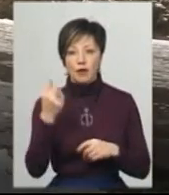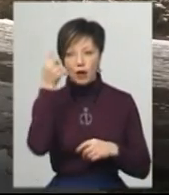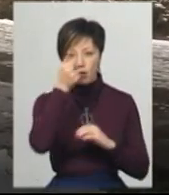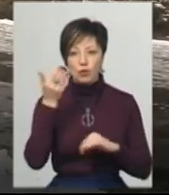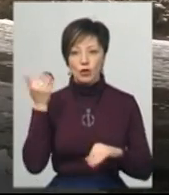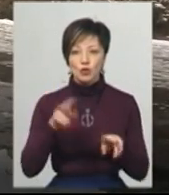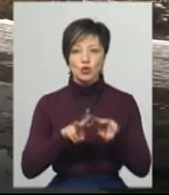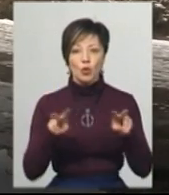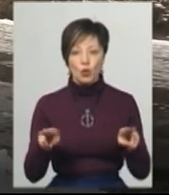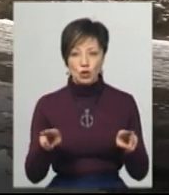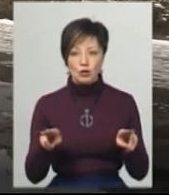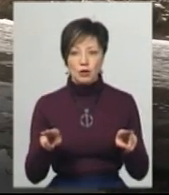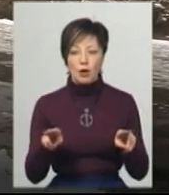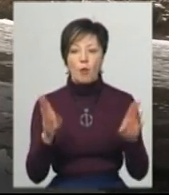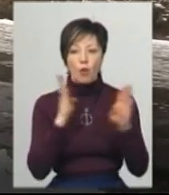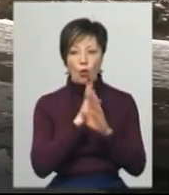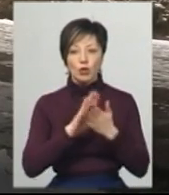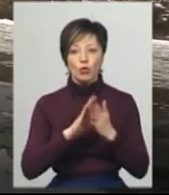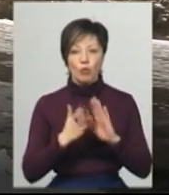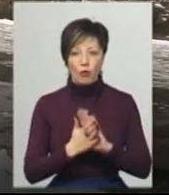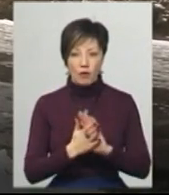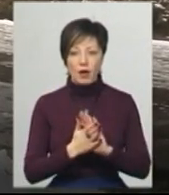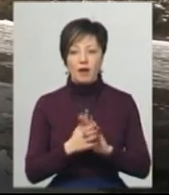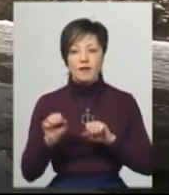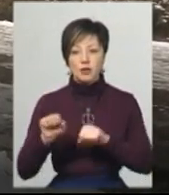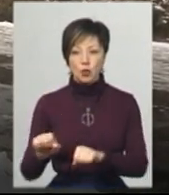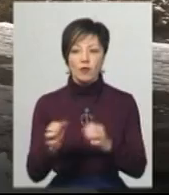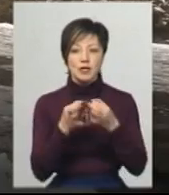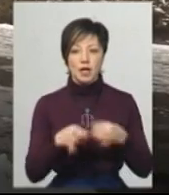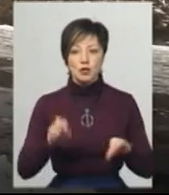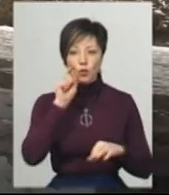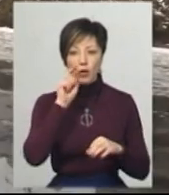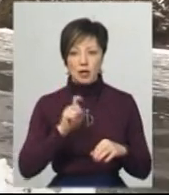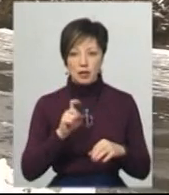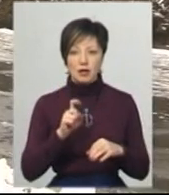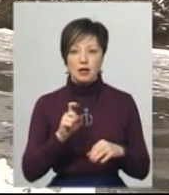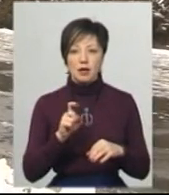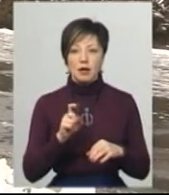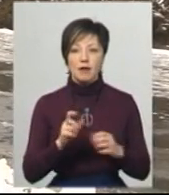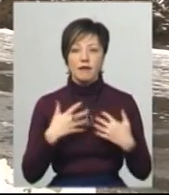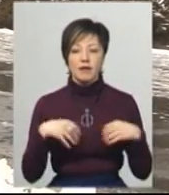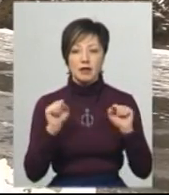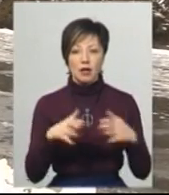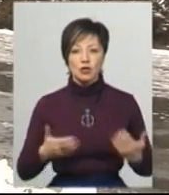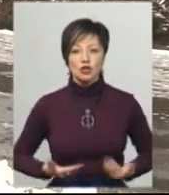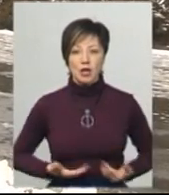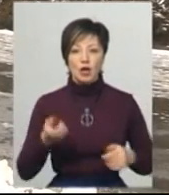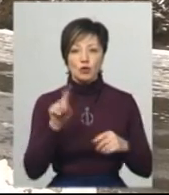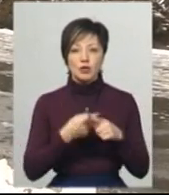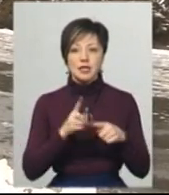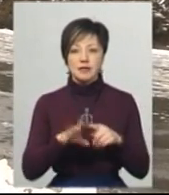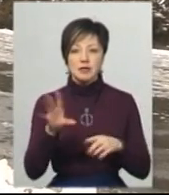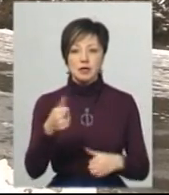в схожих погодних умовах відстоювали незалежність України, ба більше віддали за неї життя. Тому ці